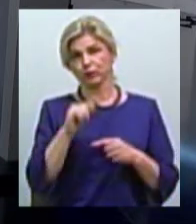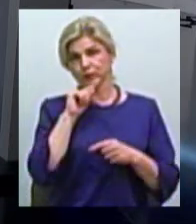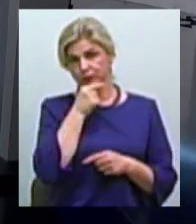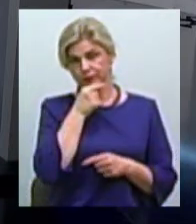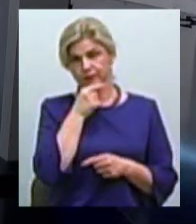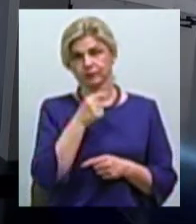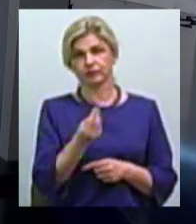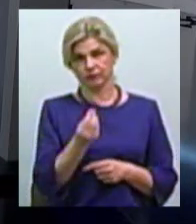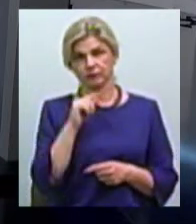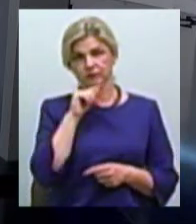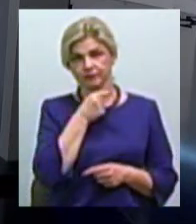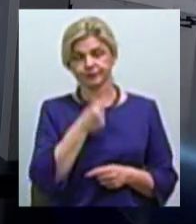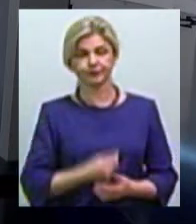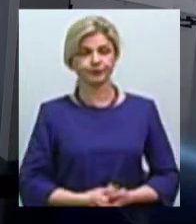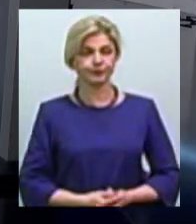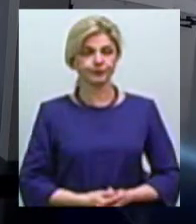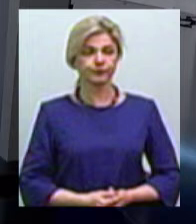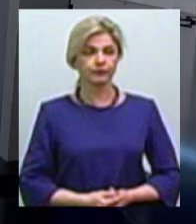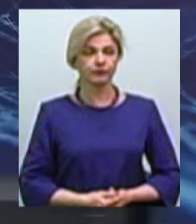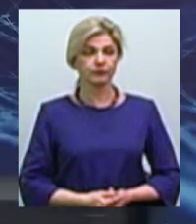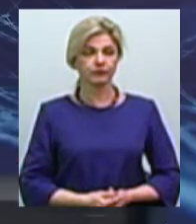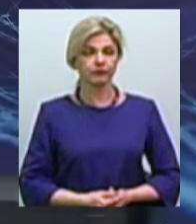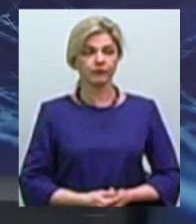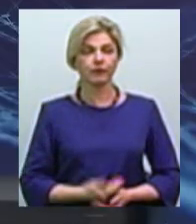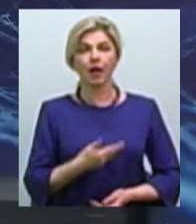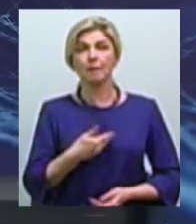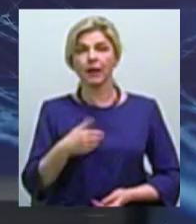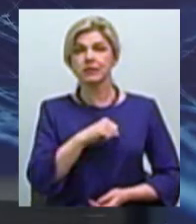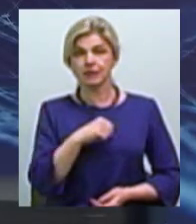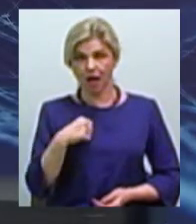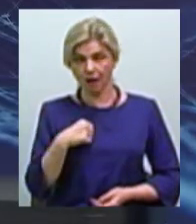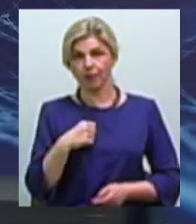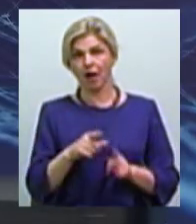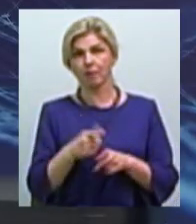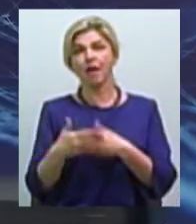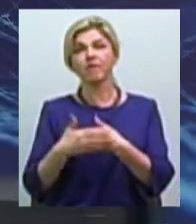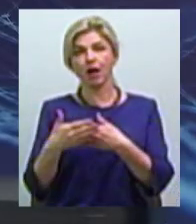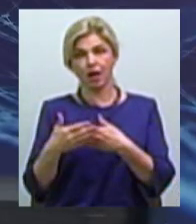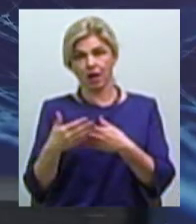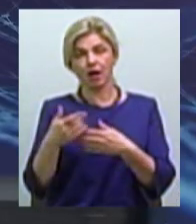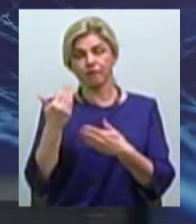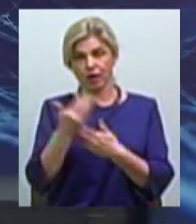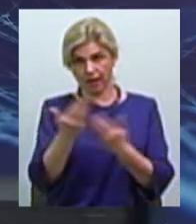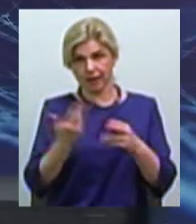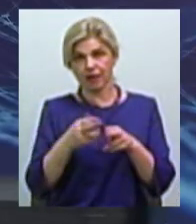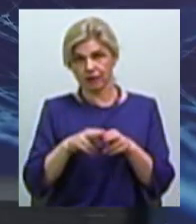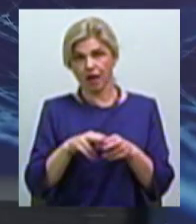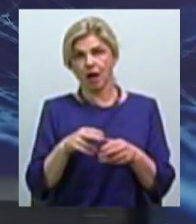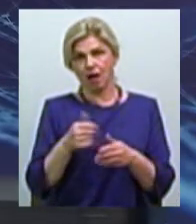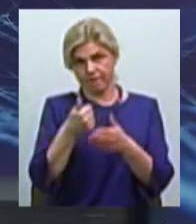хочуть. Заощаджують. І ми самі, покупці, поощряємо цих продавців, тому що ми купляємо